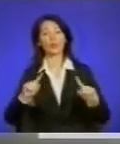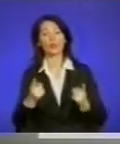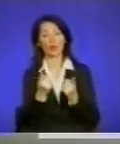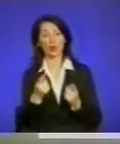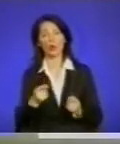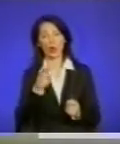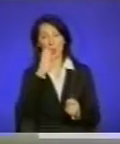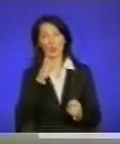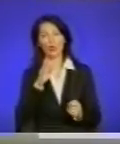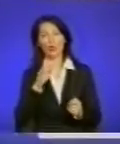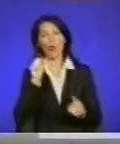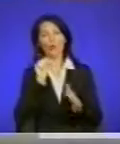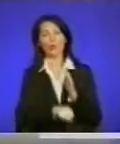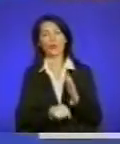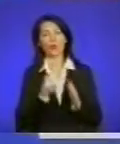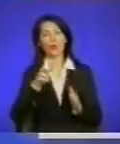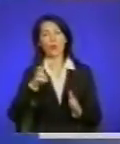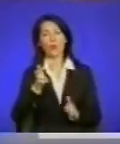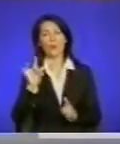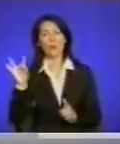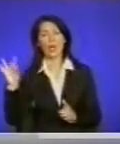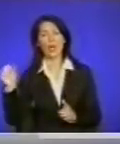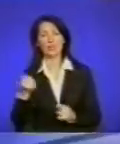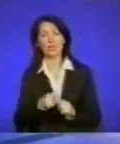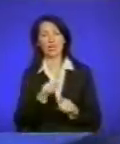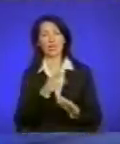вбивстві Миколи Брегіна, який загинув 8 липня у ДТП.